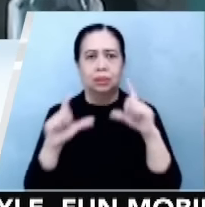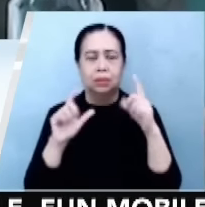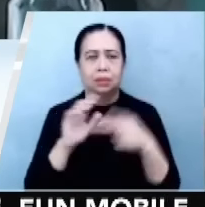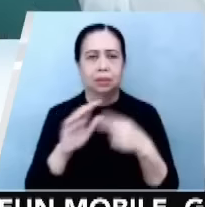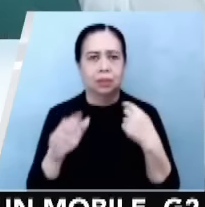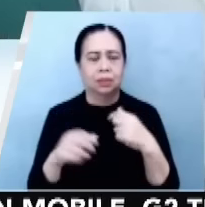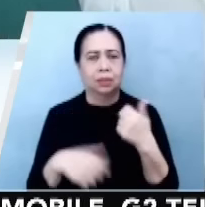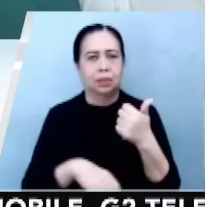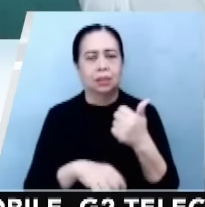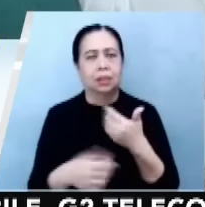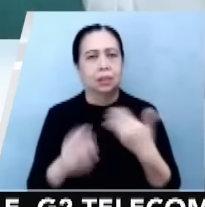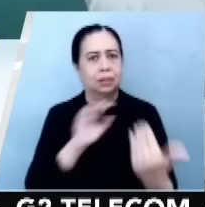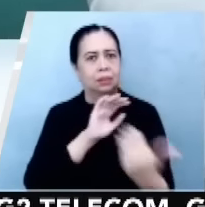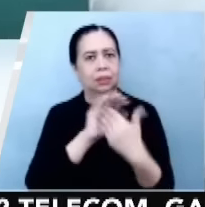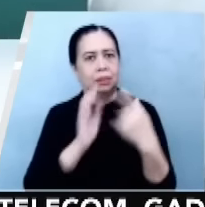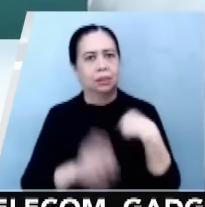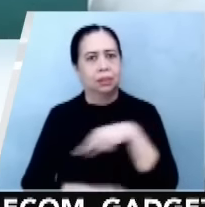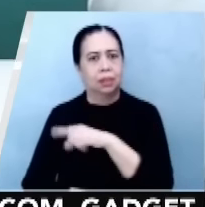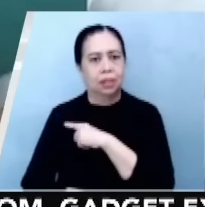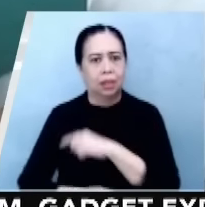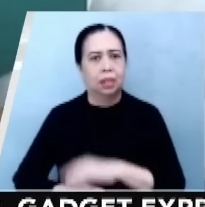sa amin. Kay Sandro,